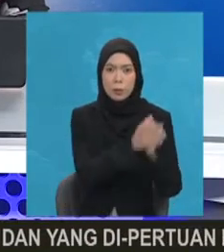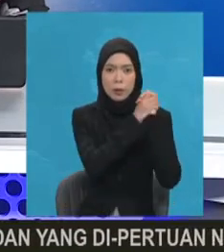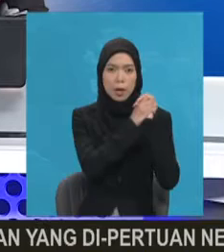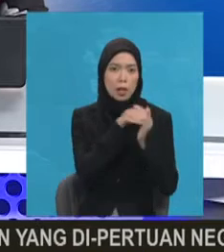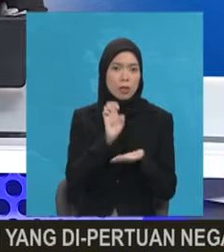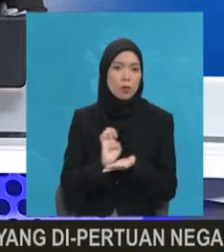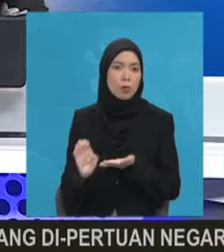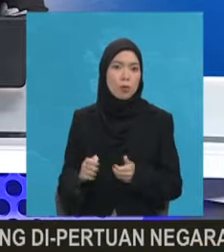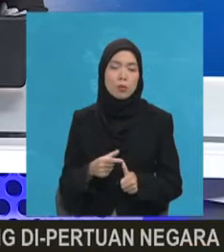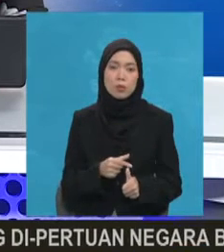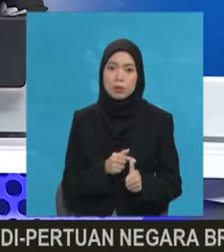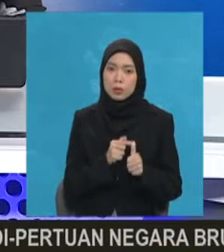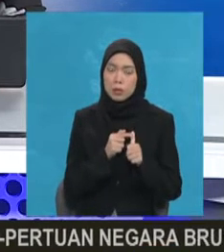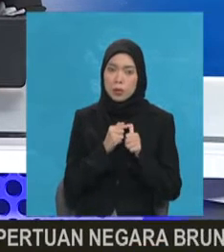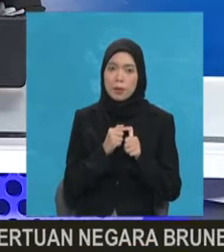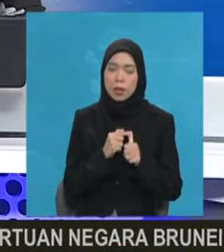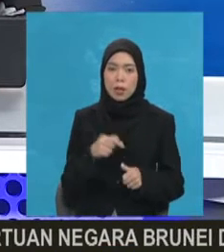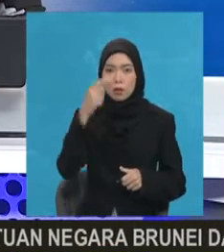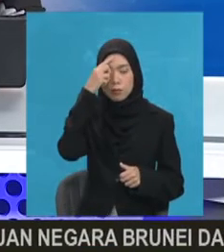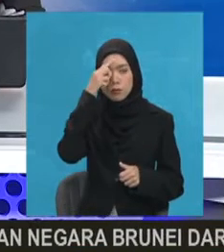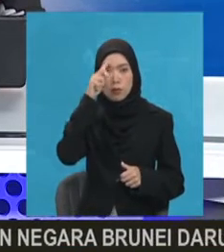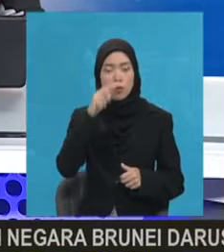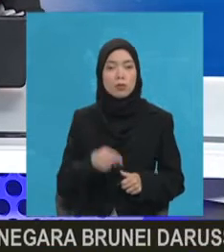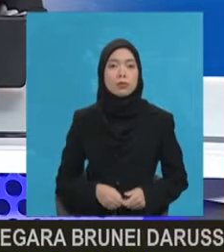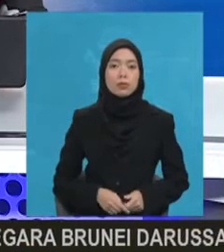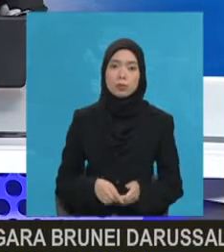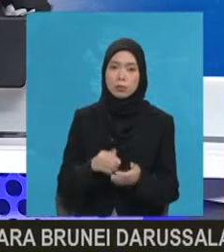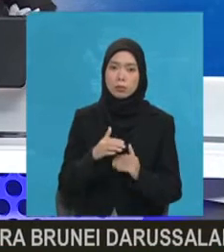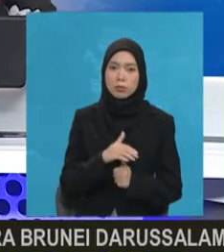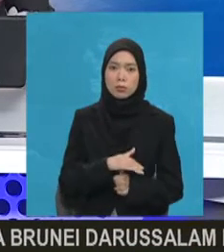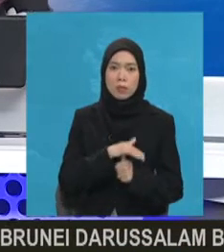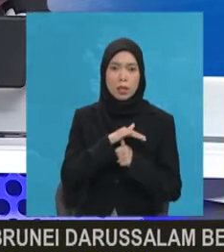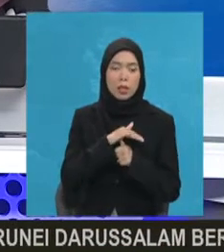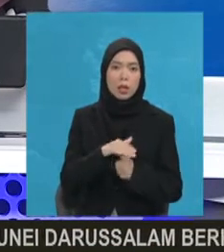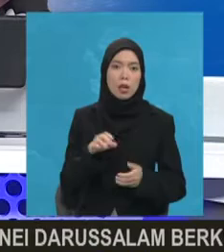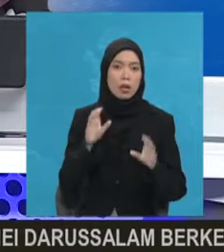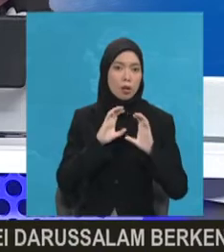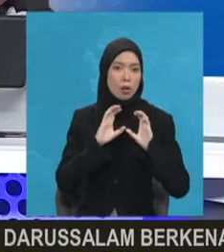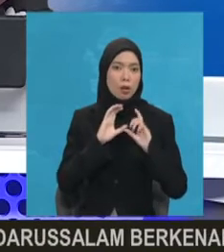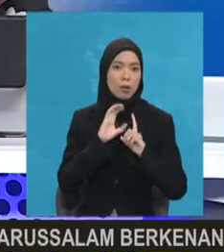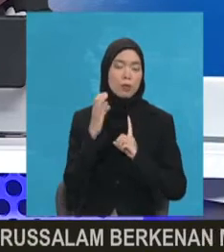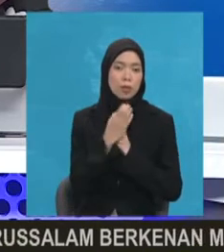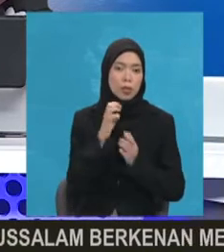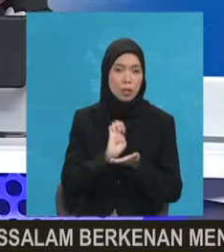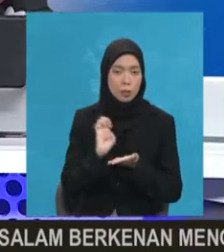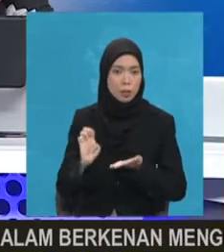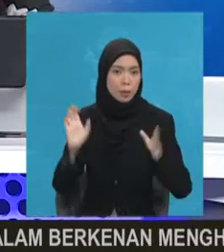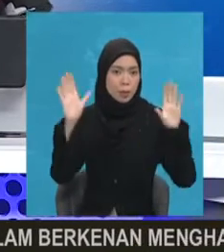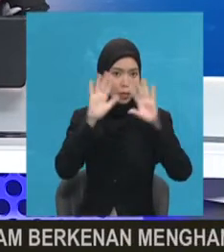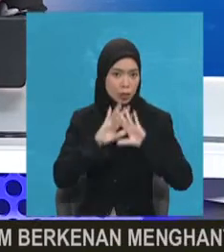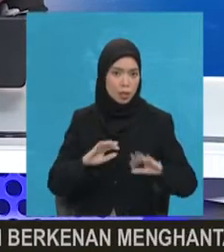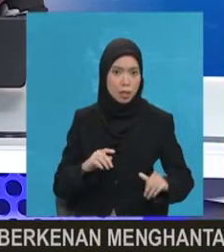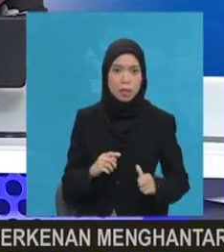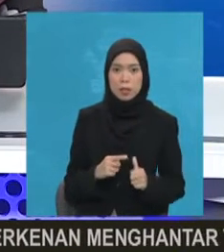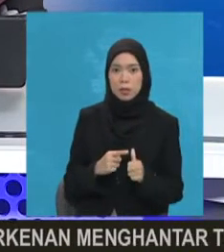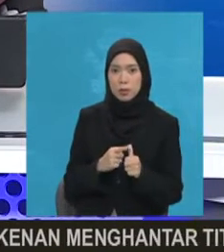ekonomi utama bagi itu gak ke meuriti Konami Asia digariskan berdasarkan tiga strategi trust yaitu pemulihan